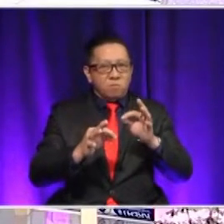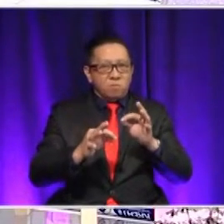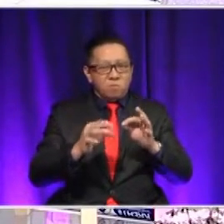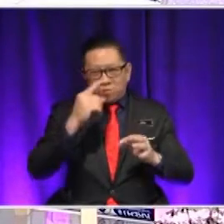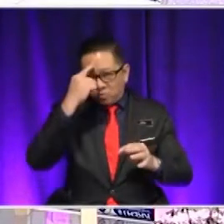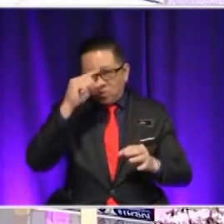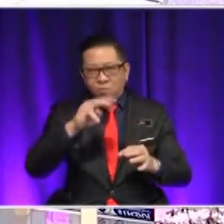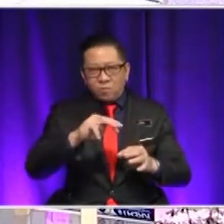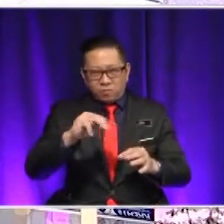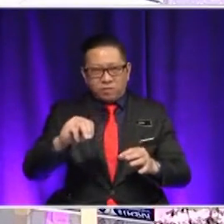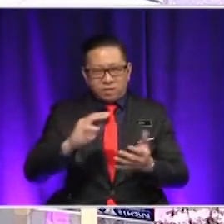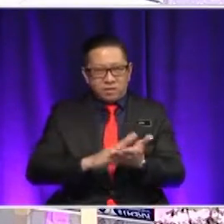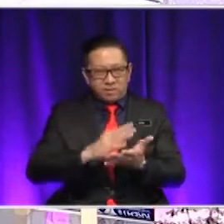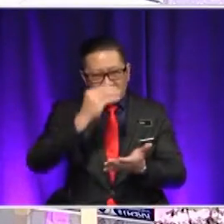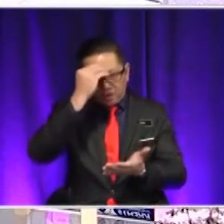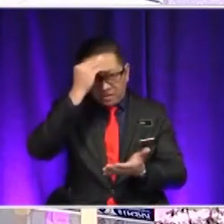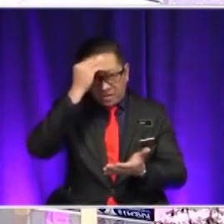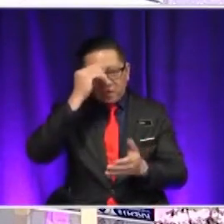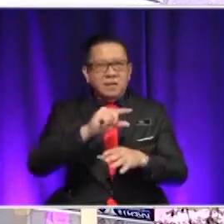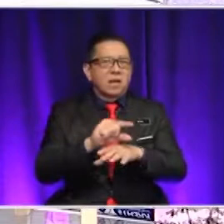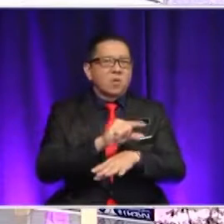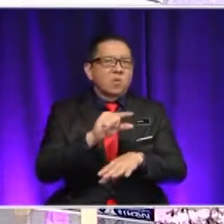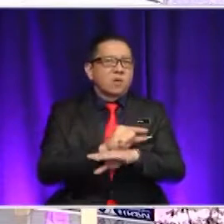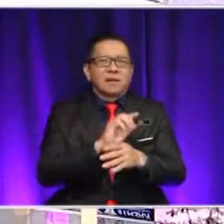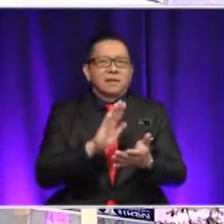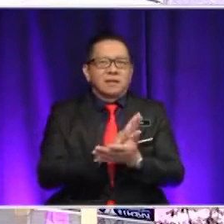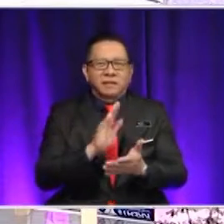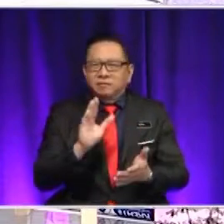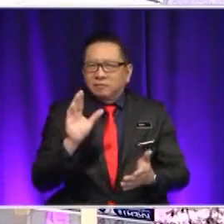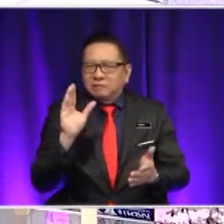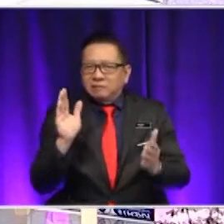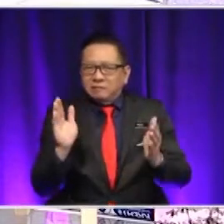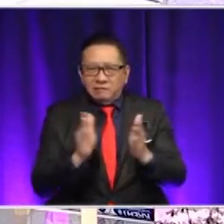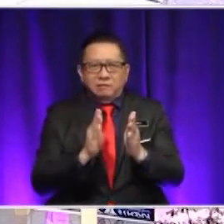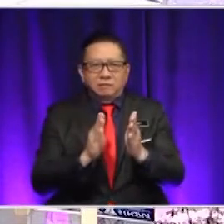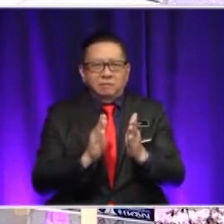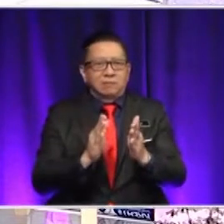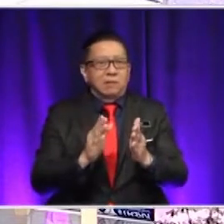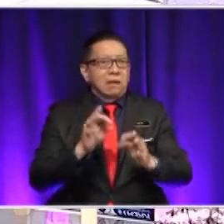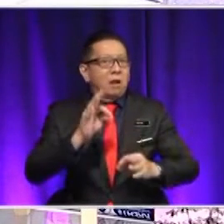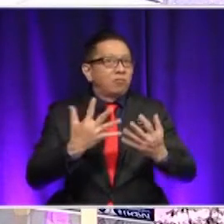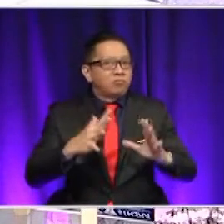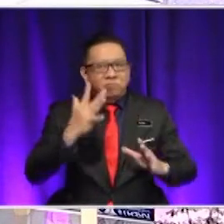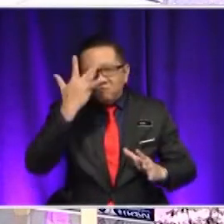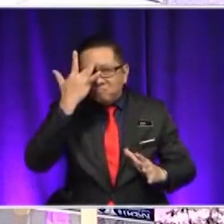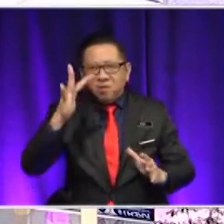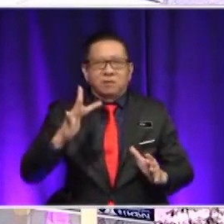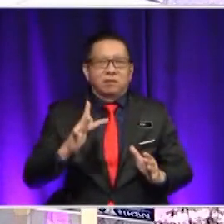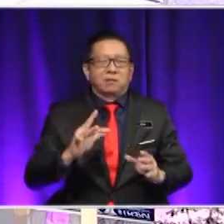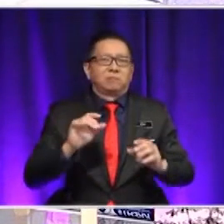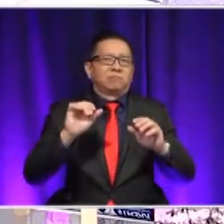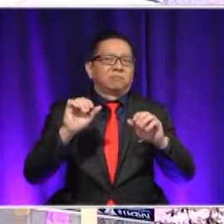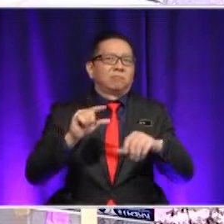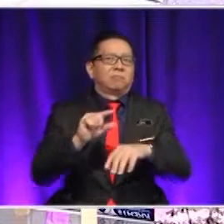pertama untuk kita belajar kita guna yang lebih kecil ah ketehe lebih kecil Kalau sudah pandai kita Donghae itu boleh gunakan